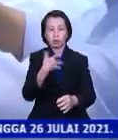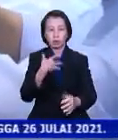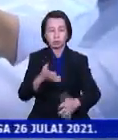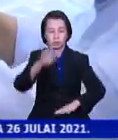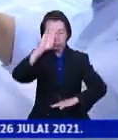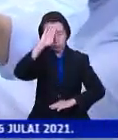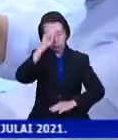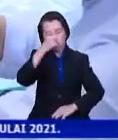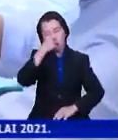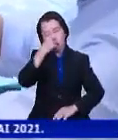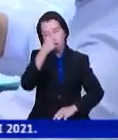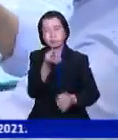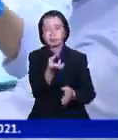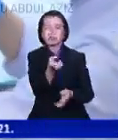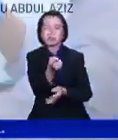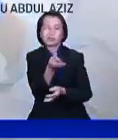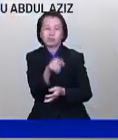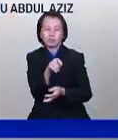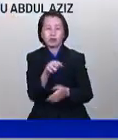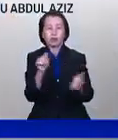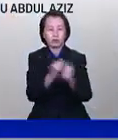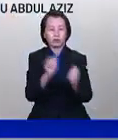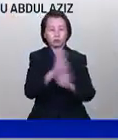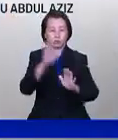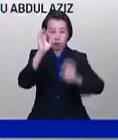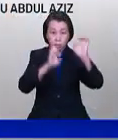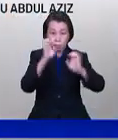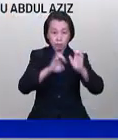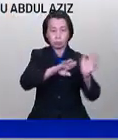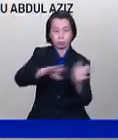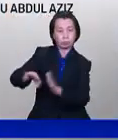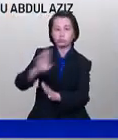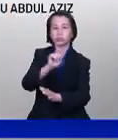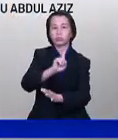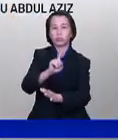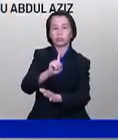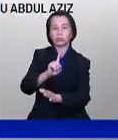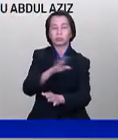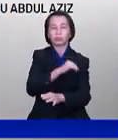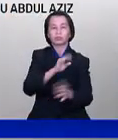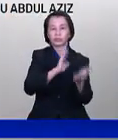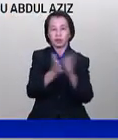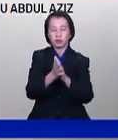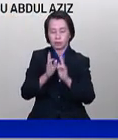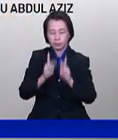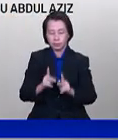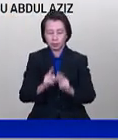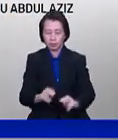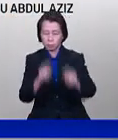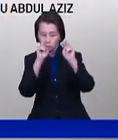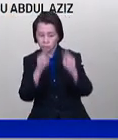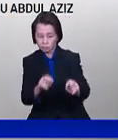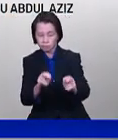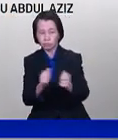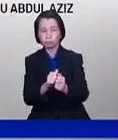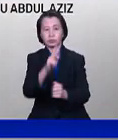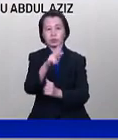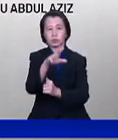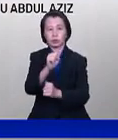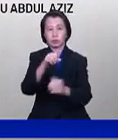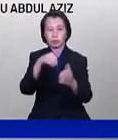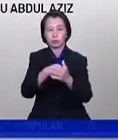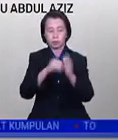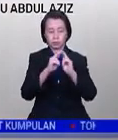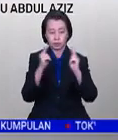ringan. Jumlah kes baru ini bukan lagi nilai ambang yang sesuai. Justru pihaknya akan melihat kapasiti kes